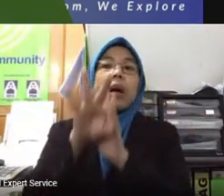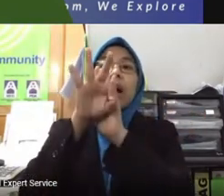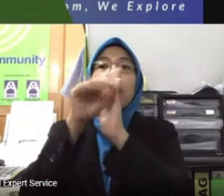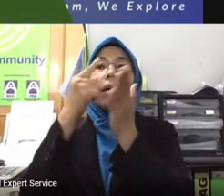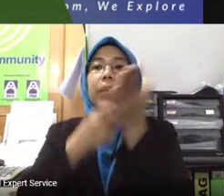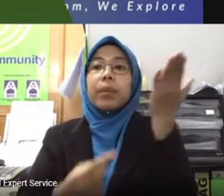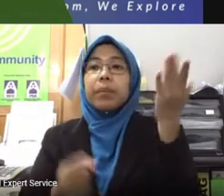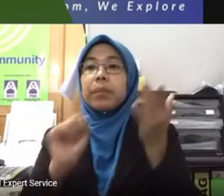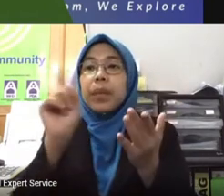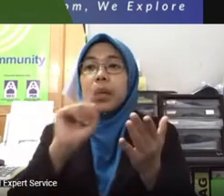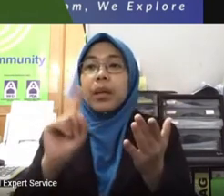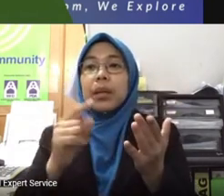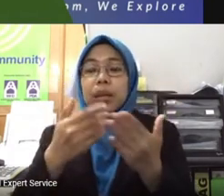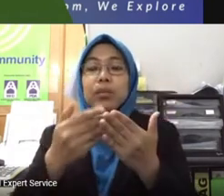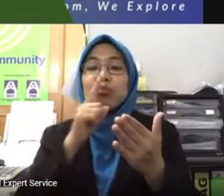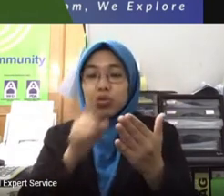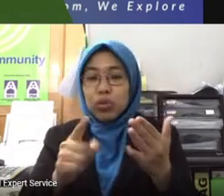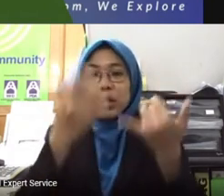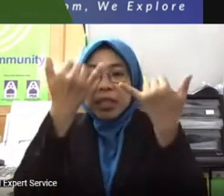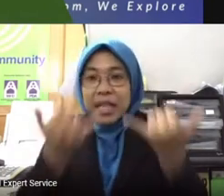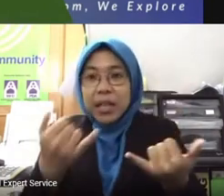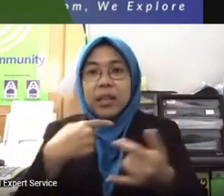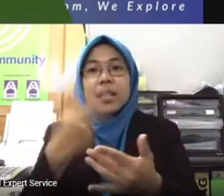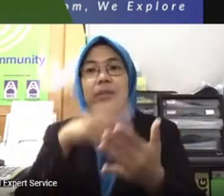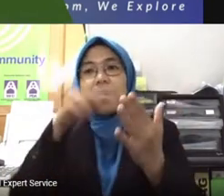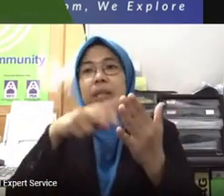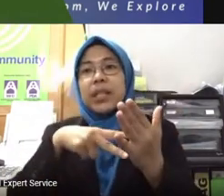yang yang sepatutnya sekarang kita nak baca.